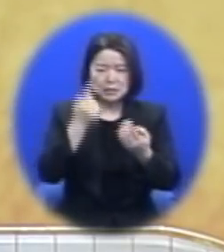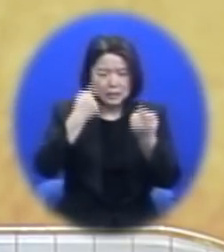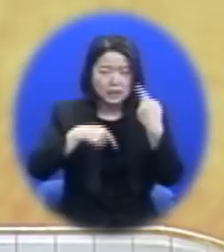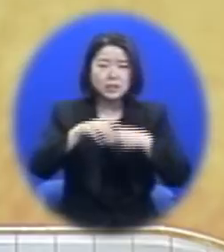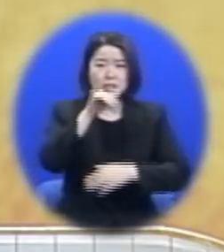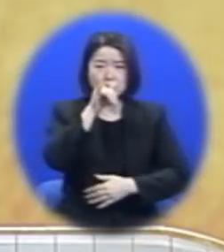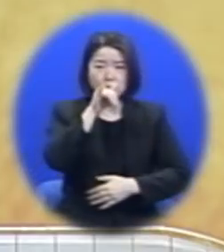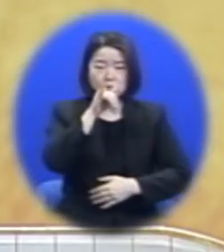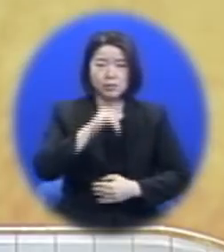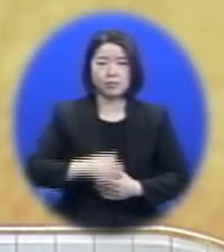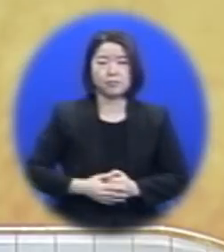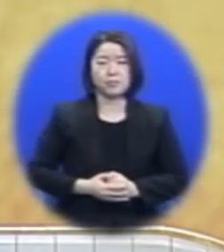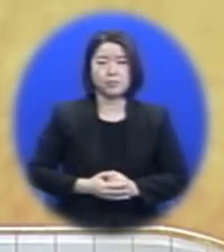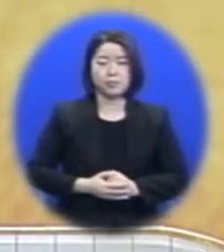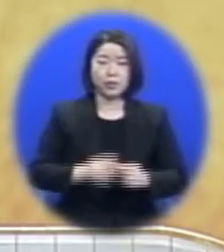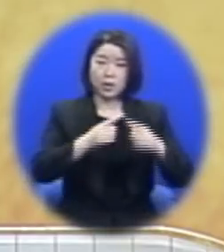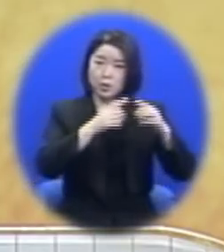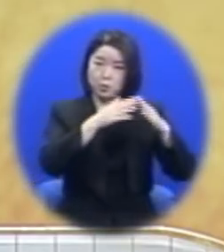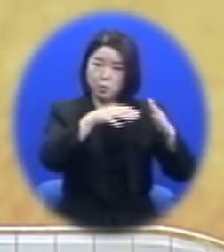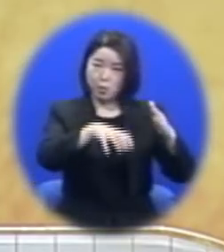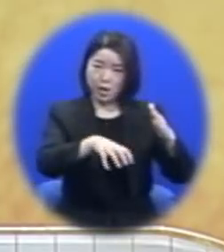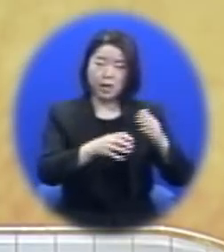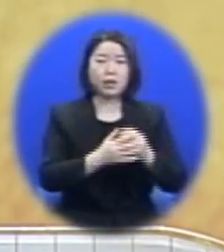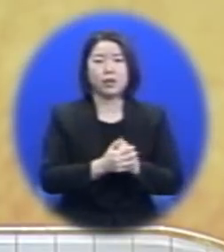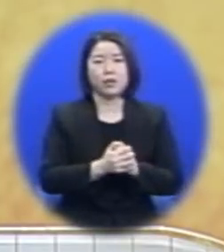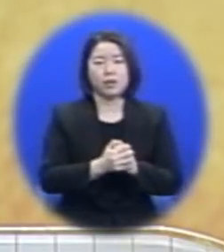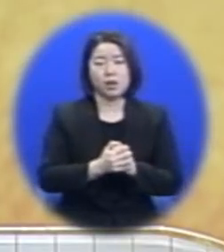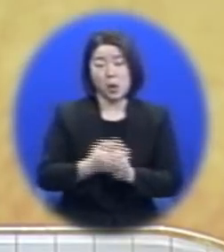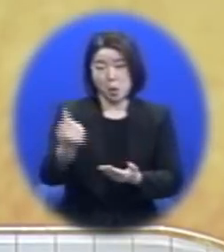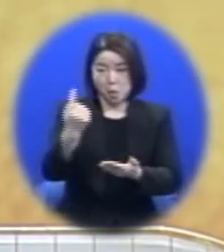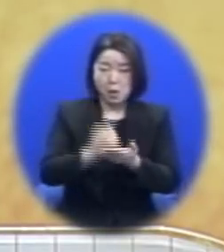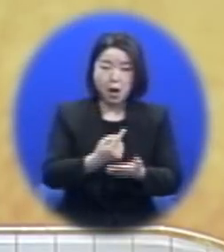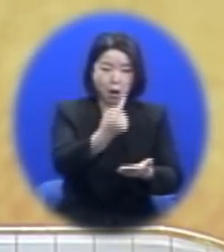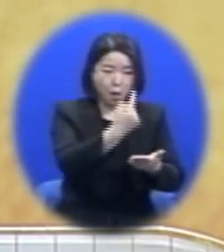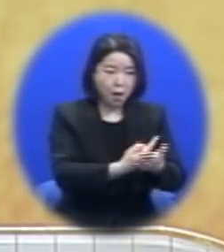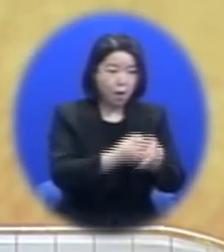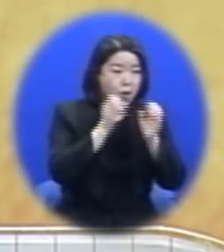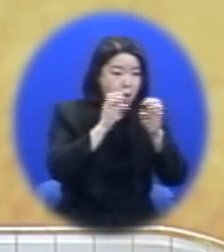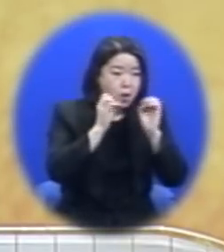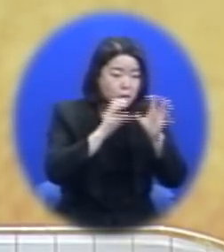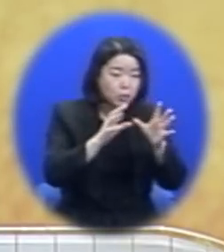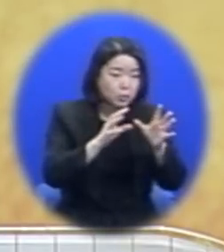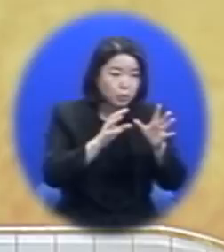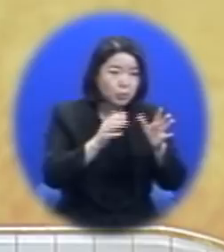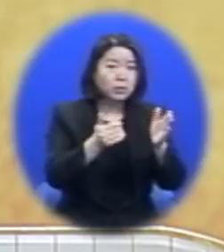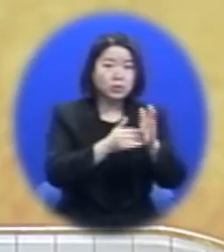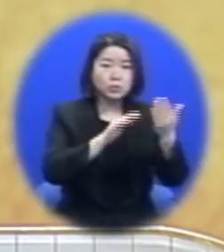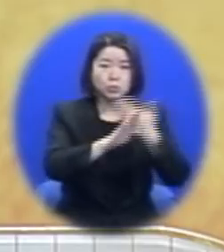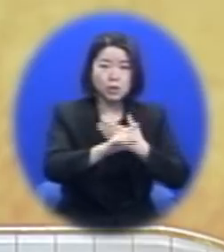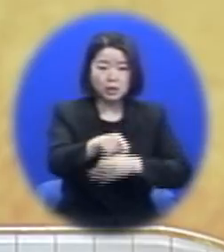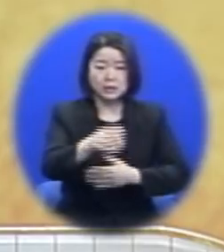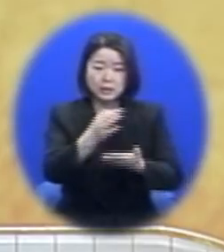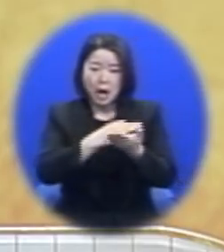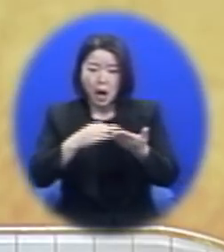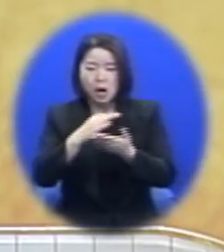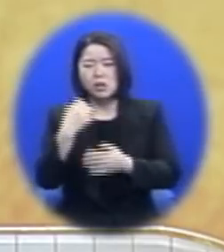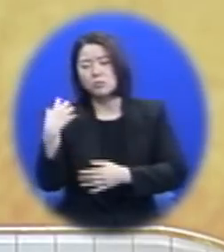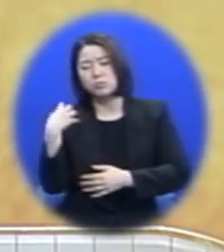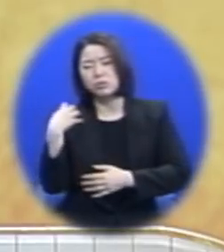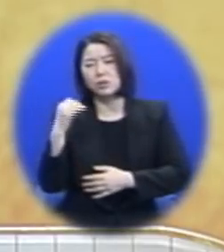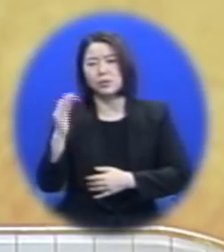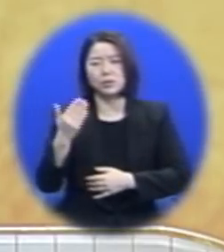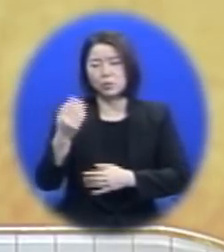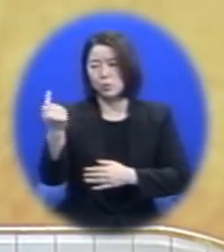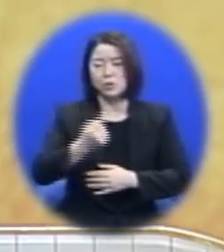있어요. 교회 오시라고 전도하면 그 헌금이 부담이 돼서 못 온다는 분들도